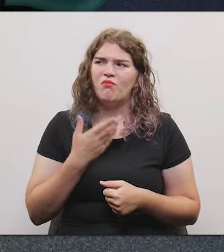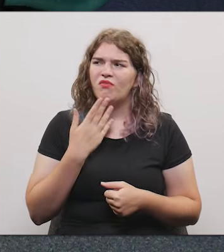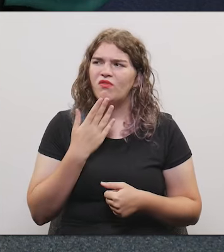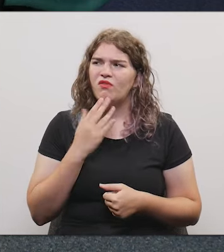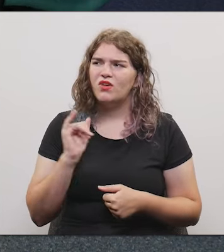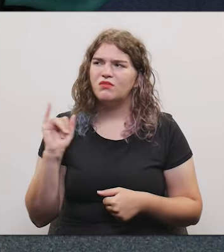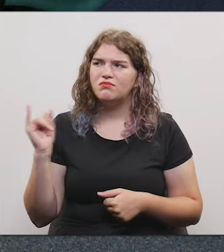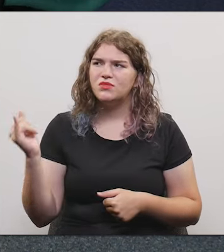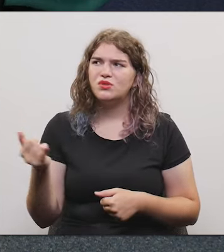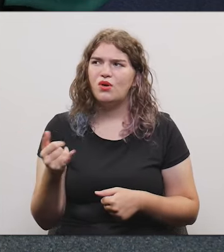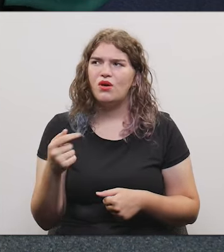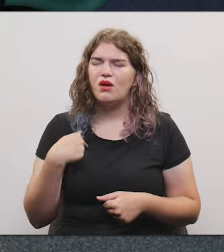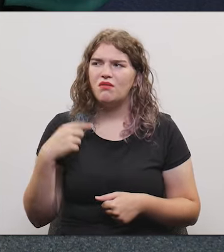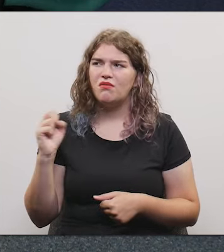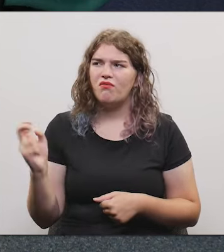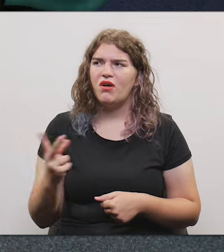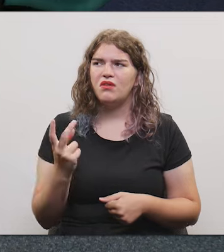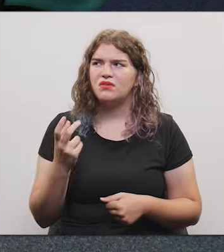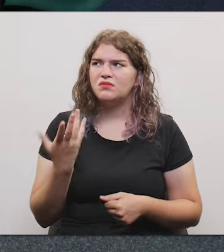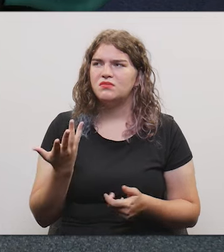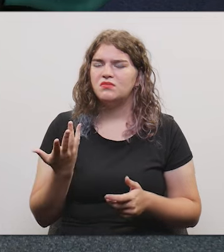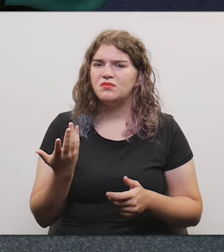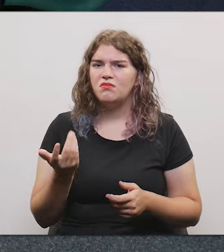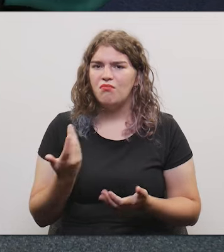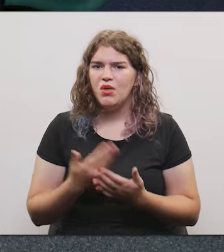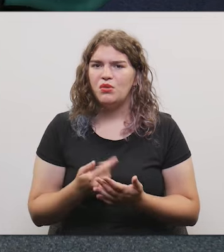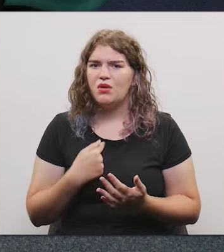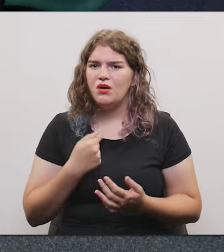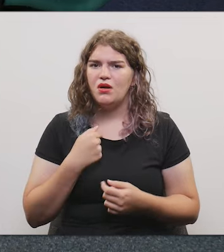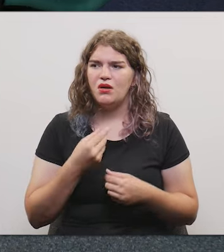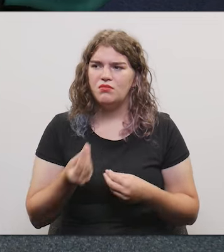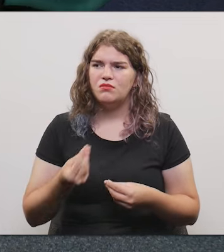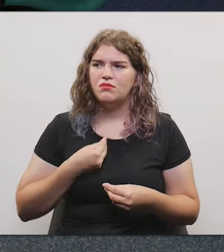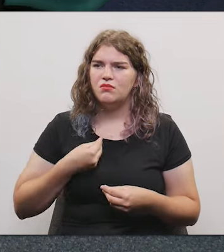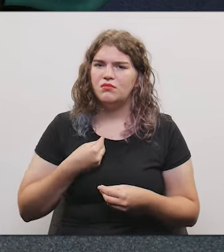oare vrei să mă trimiți și pe mine misionară?